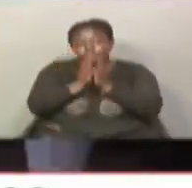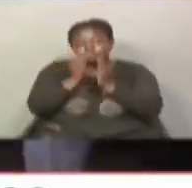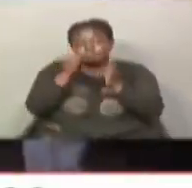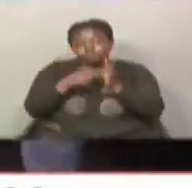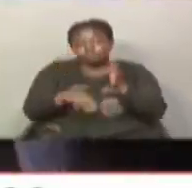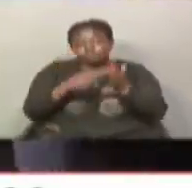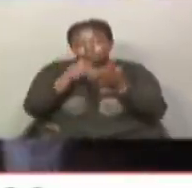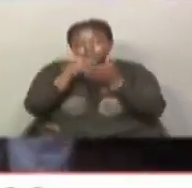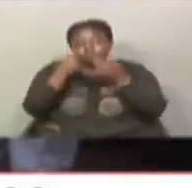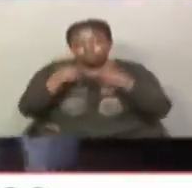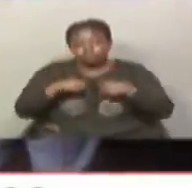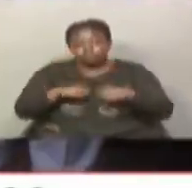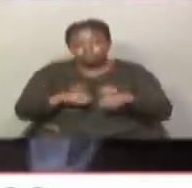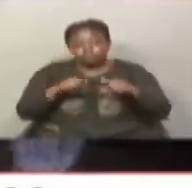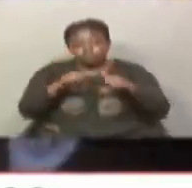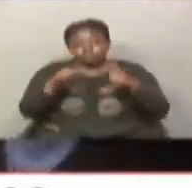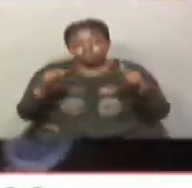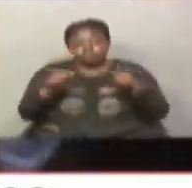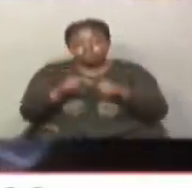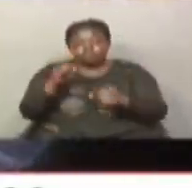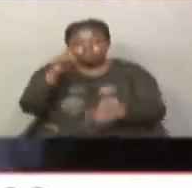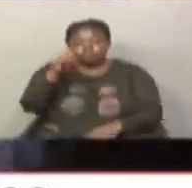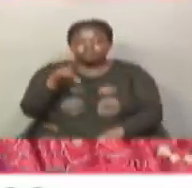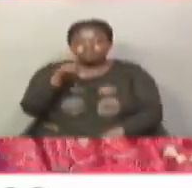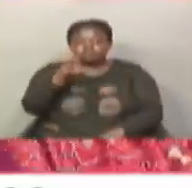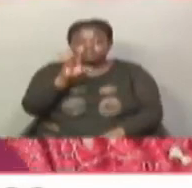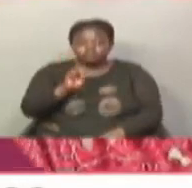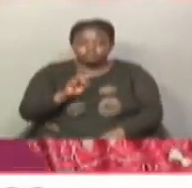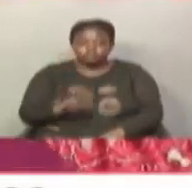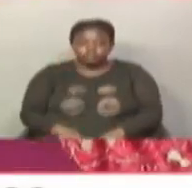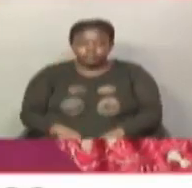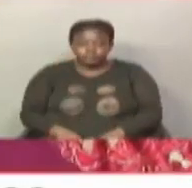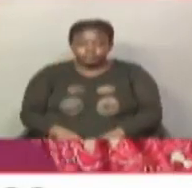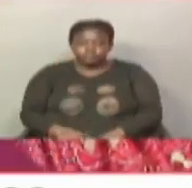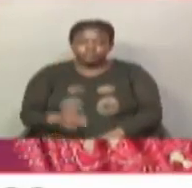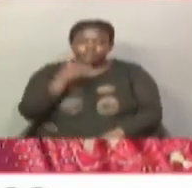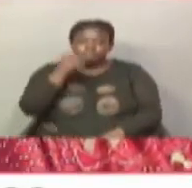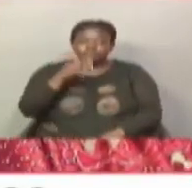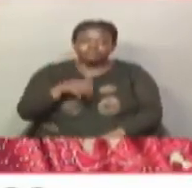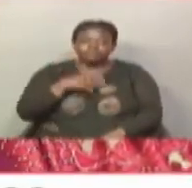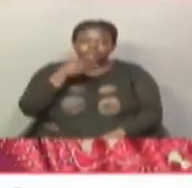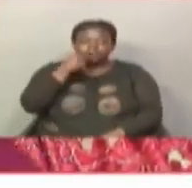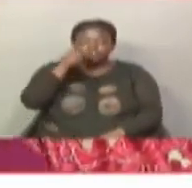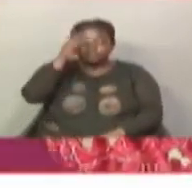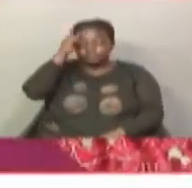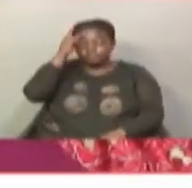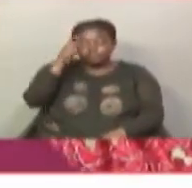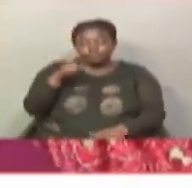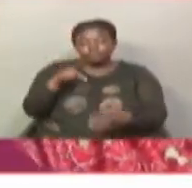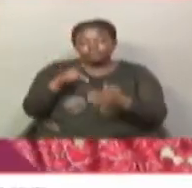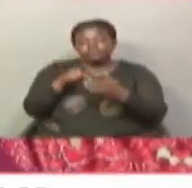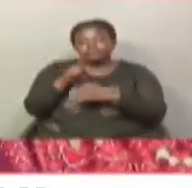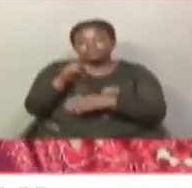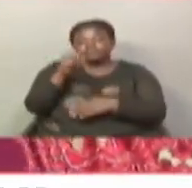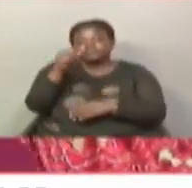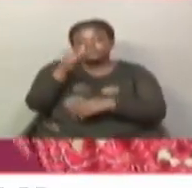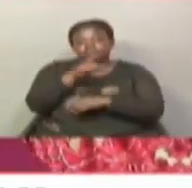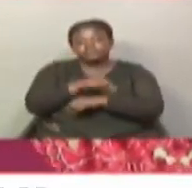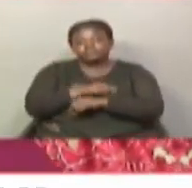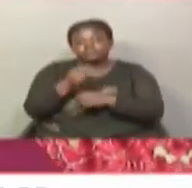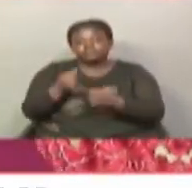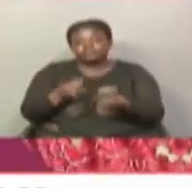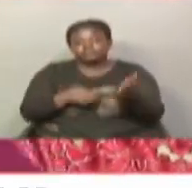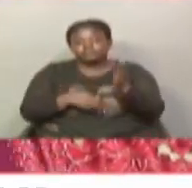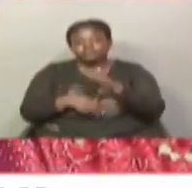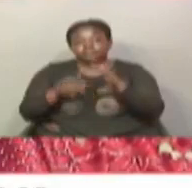byabayamba okukola obulungi okulina akatabo ka paasipero. Nebaza bazadde bange abansasulidde school fees n'embeera nga sidda